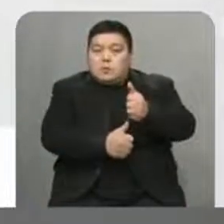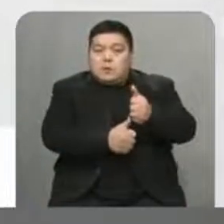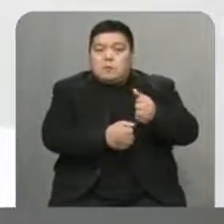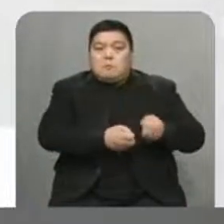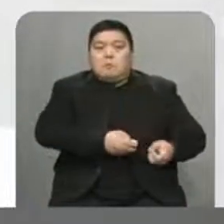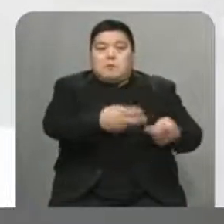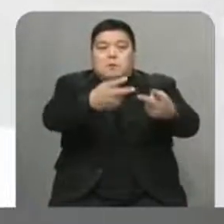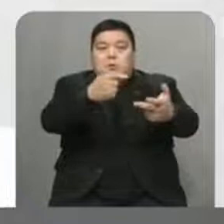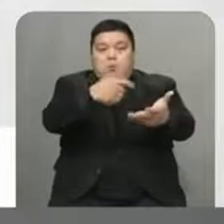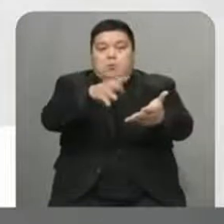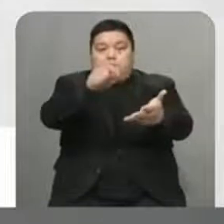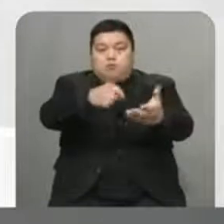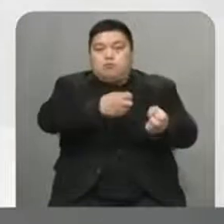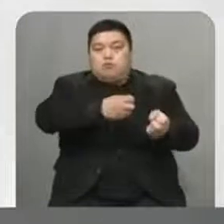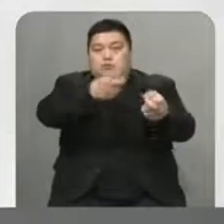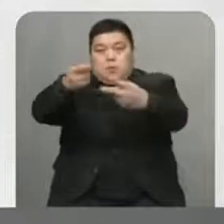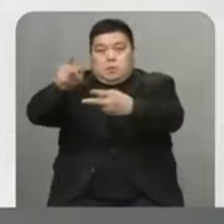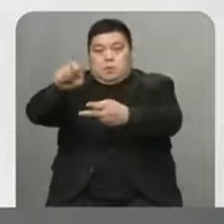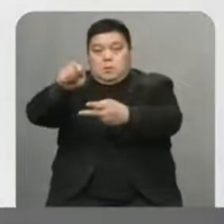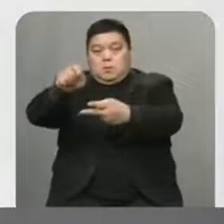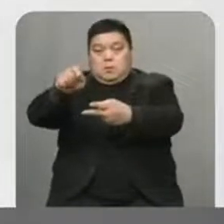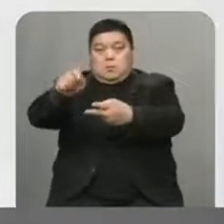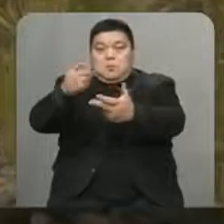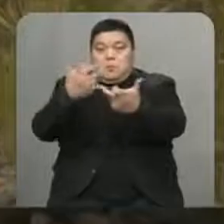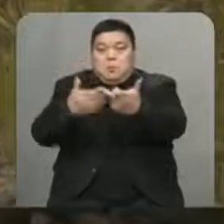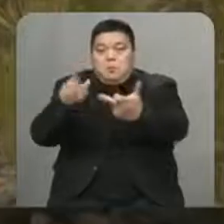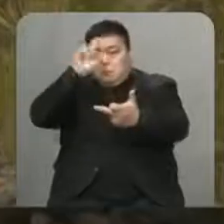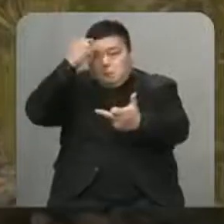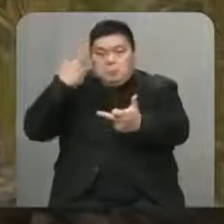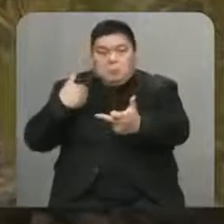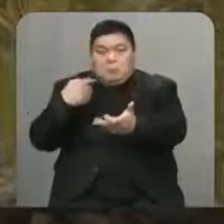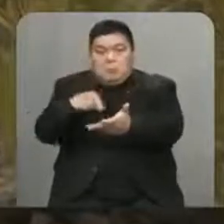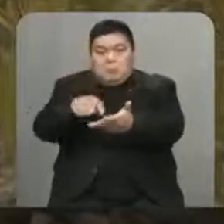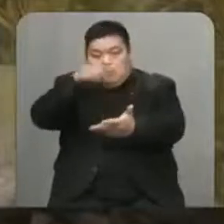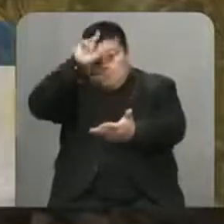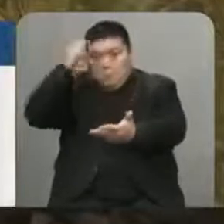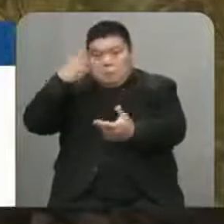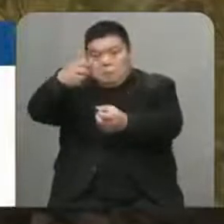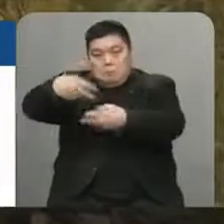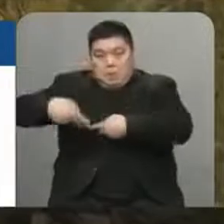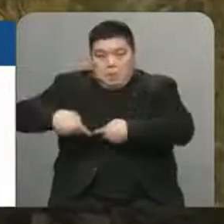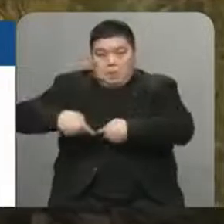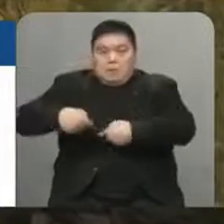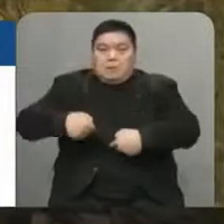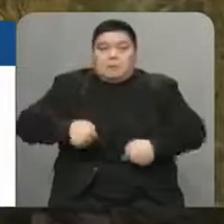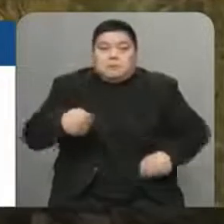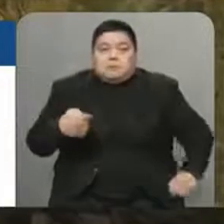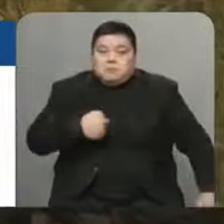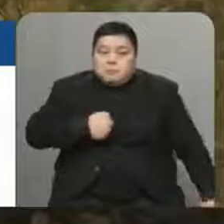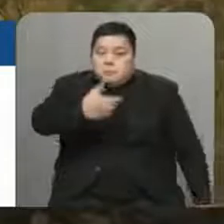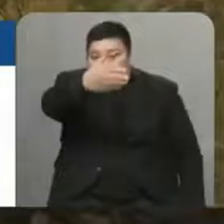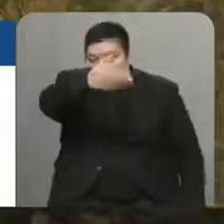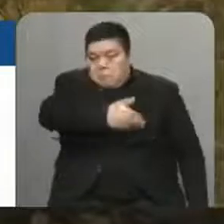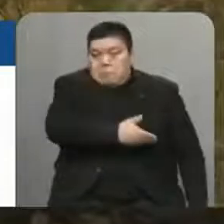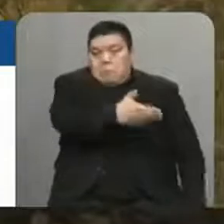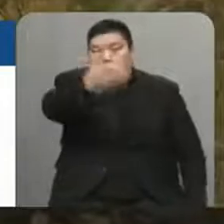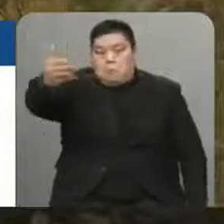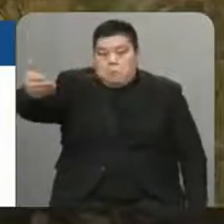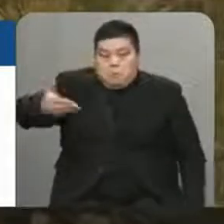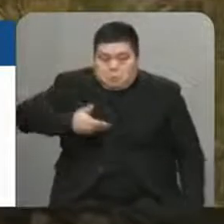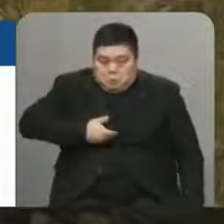교육부에서 강원도교육청으로 넘어왔기 때문입니다. 절차와 과정상 강원도교육청으로 이 사안들이 다시